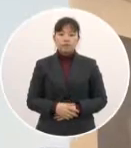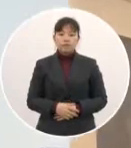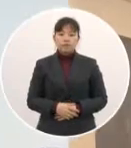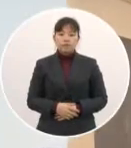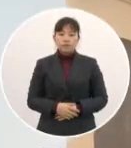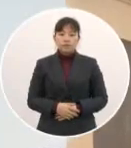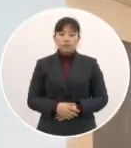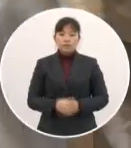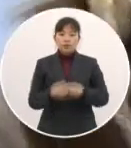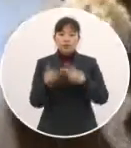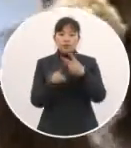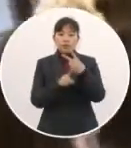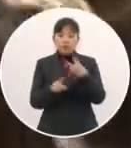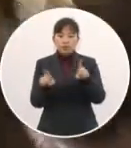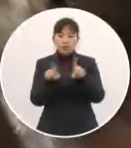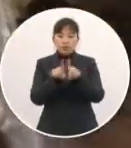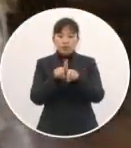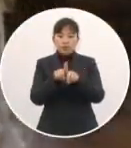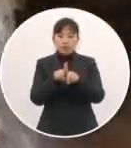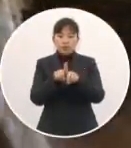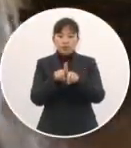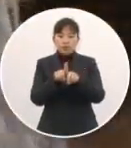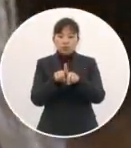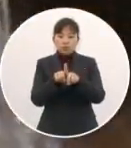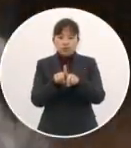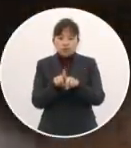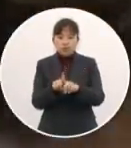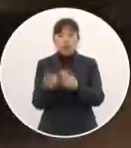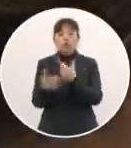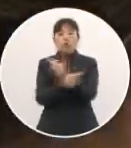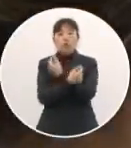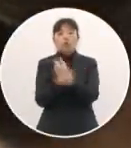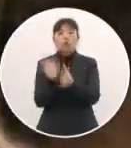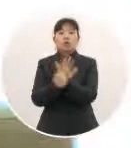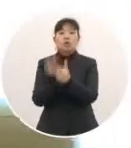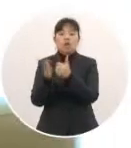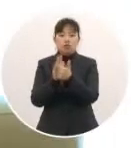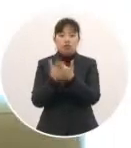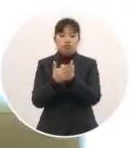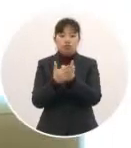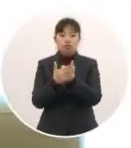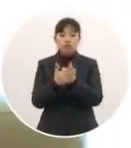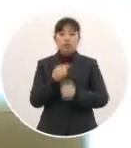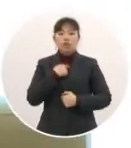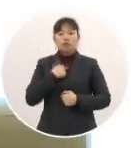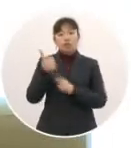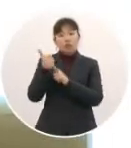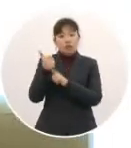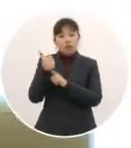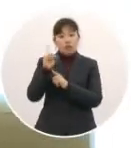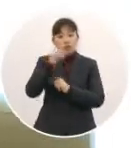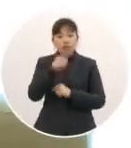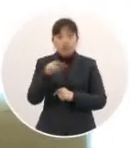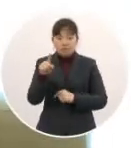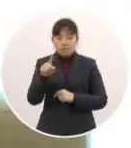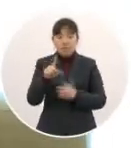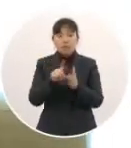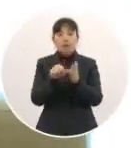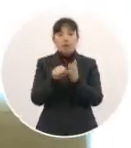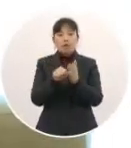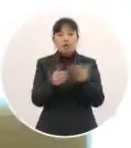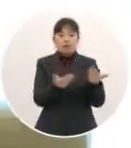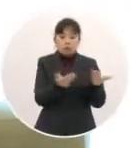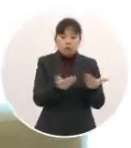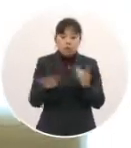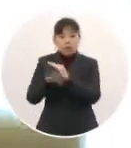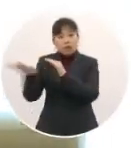二人三脚で子育てしてお互いを支え合う、私の彼もイクメンなら仕事と家庭の